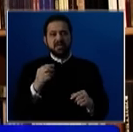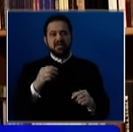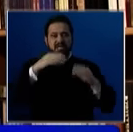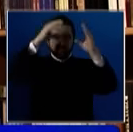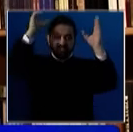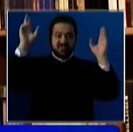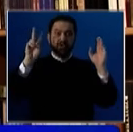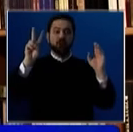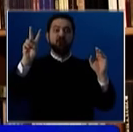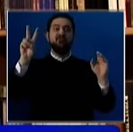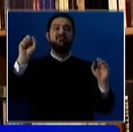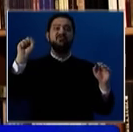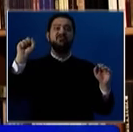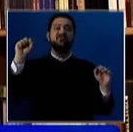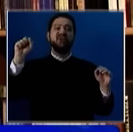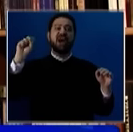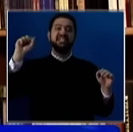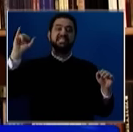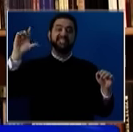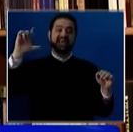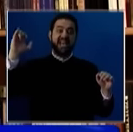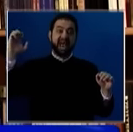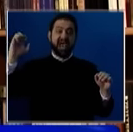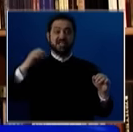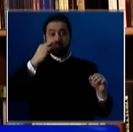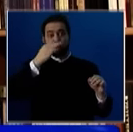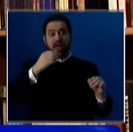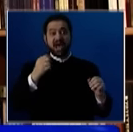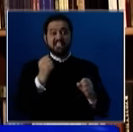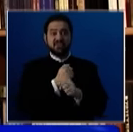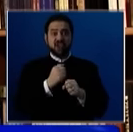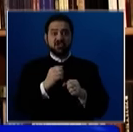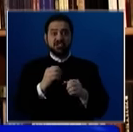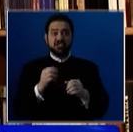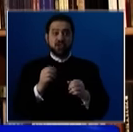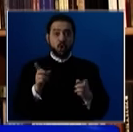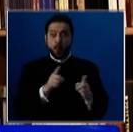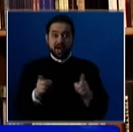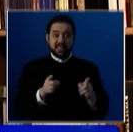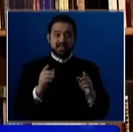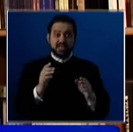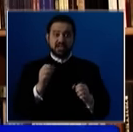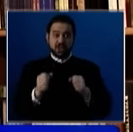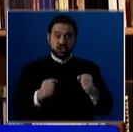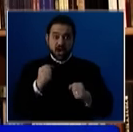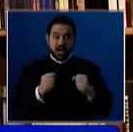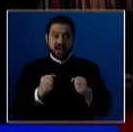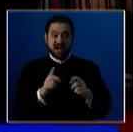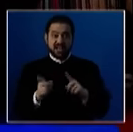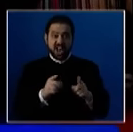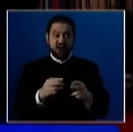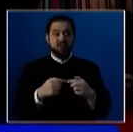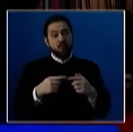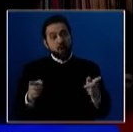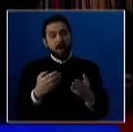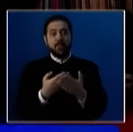între voi competiții în bine. Cine este mai curat, cine postește mai mult, cine poate fi cu adevărat un atlet al lui Hristos. În